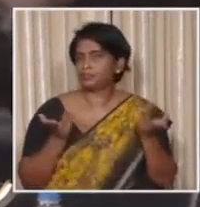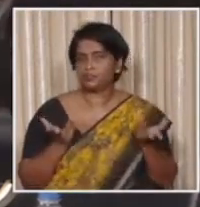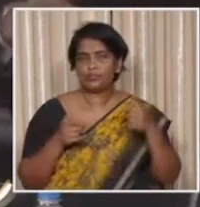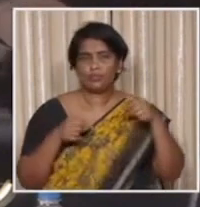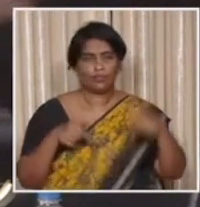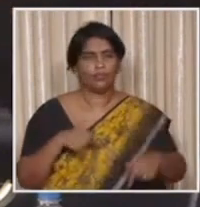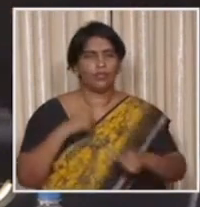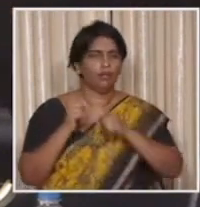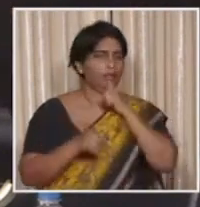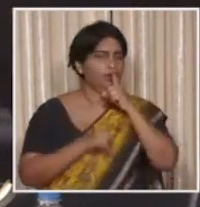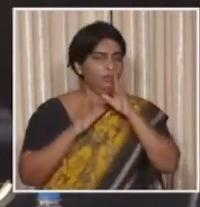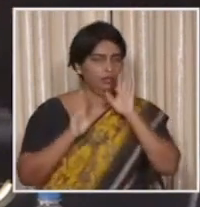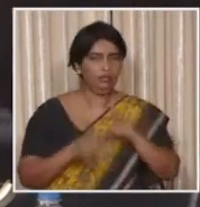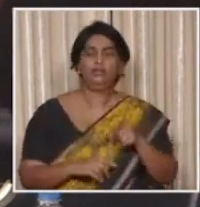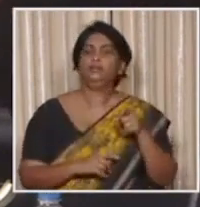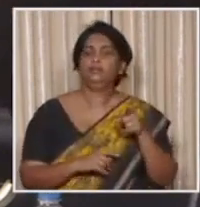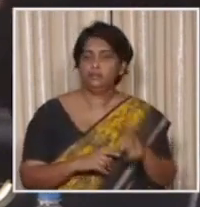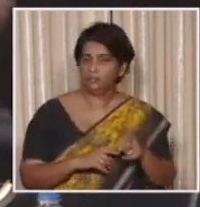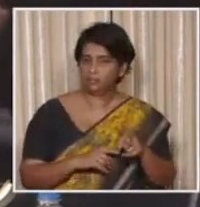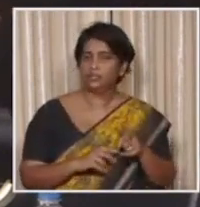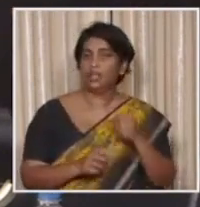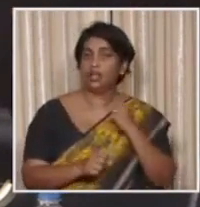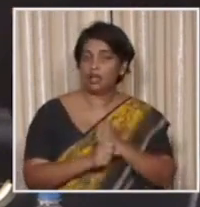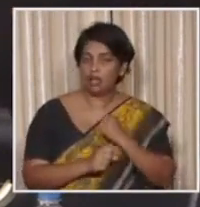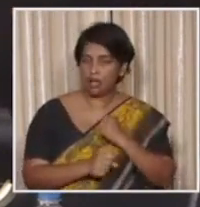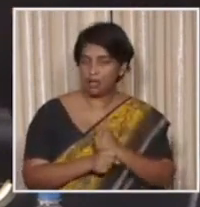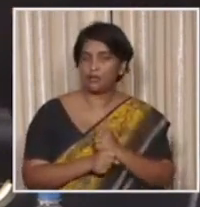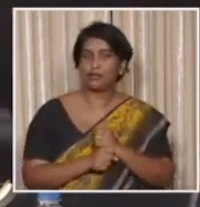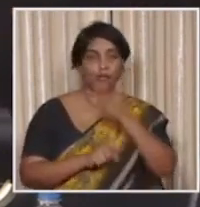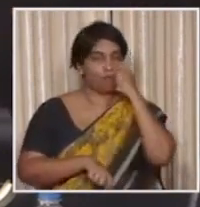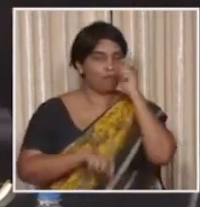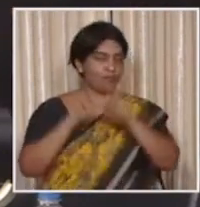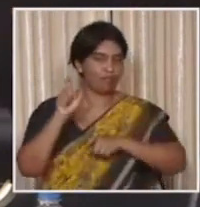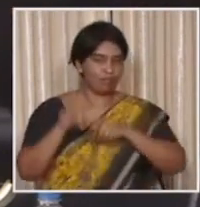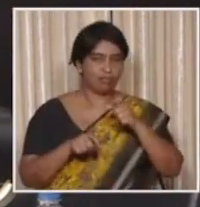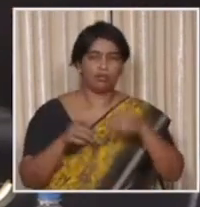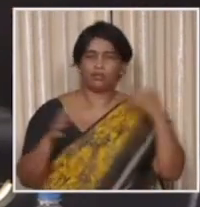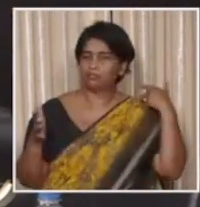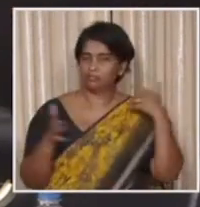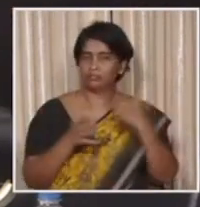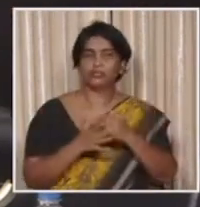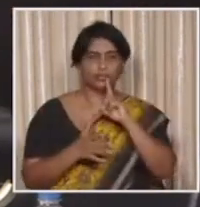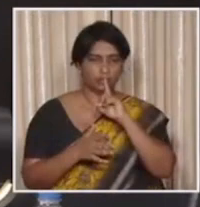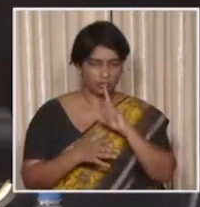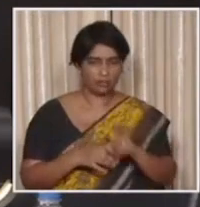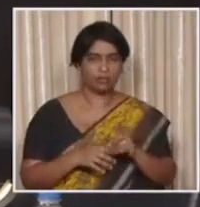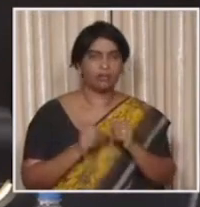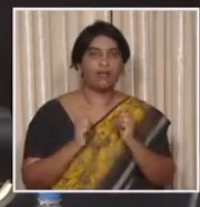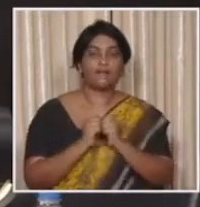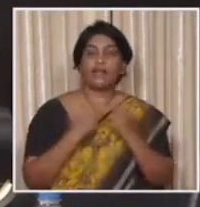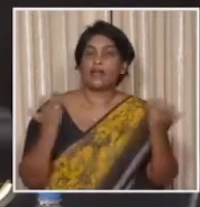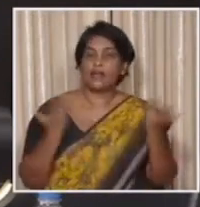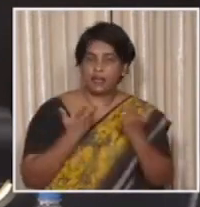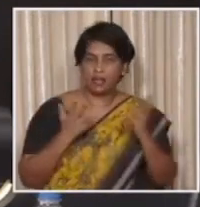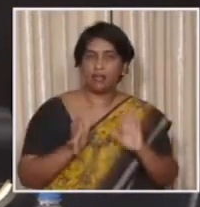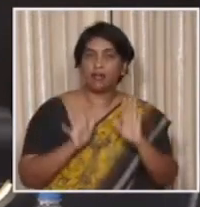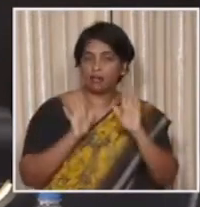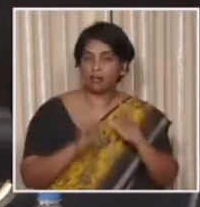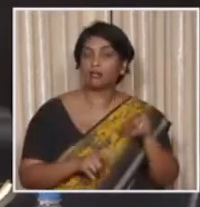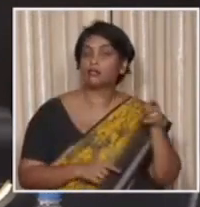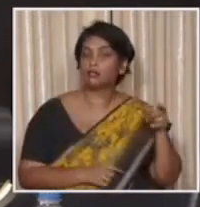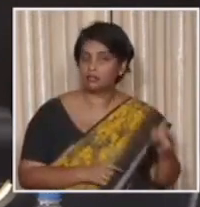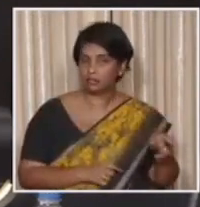මෙතන මොනවා කිව්වත් මේ ආණ්ඩුවේ පක්ෂයේ පුද්ගලයෝ මෙච්චර කල් කිව්වා කරන්නේ නැහැ කියලා. හැබැයි